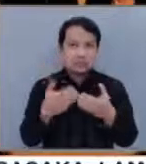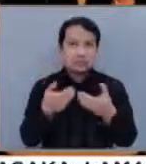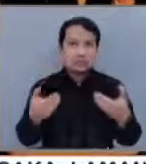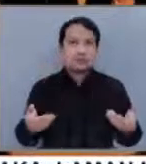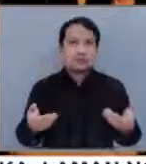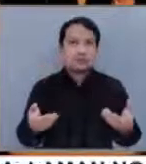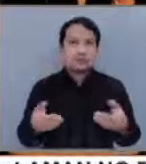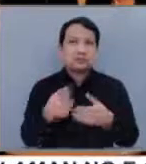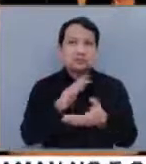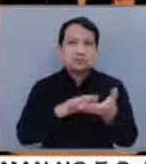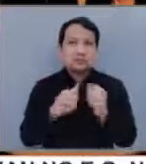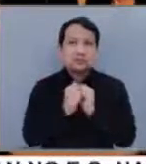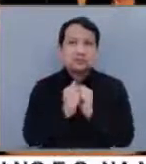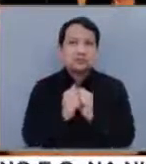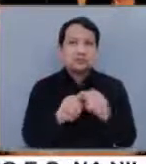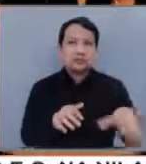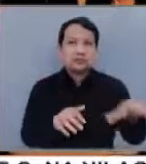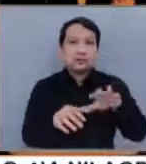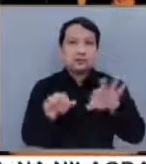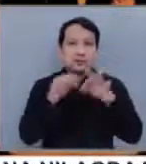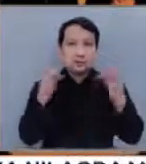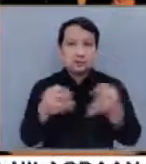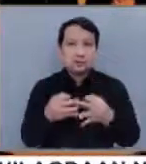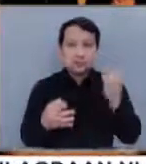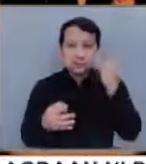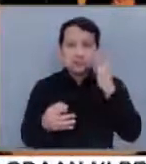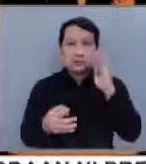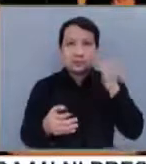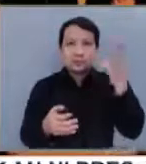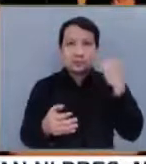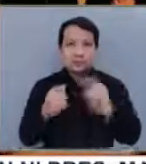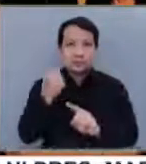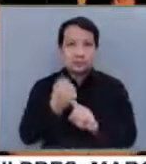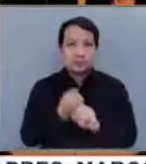ang dalawa kasamang pamilya ni Julia nitong September